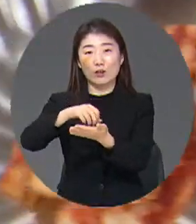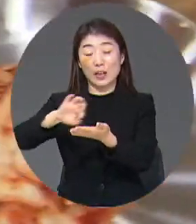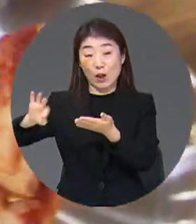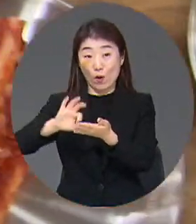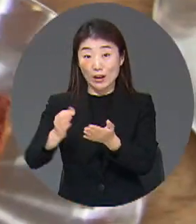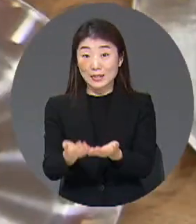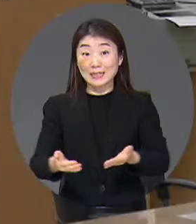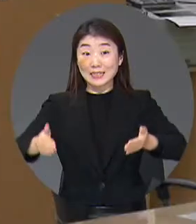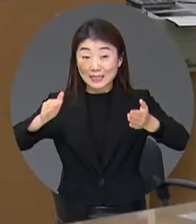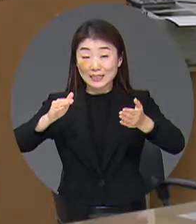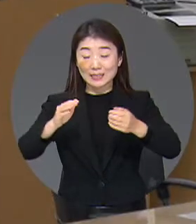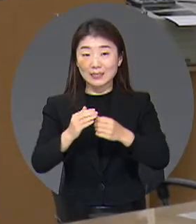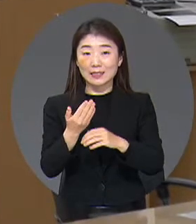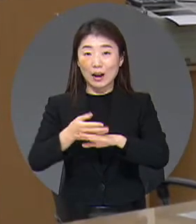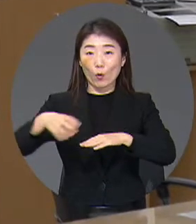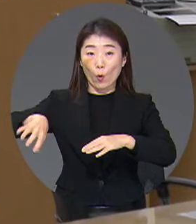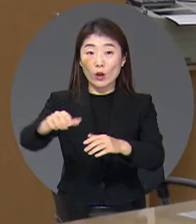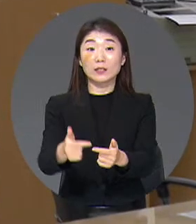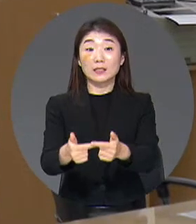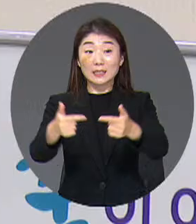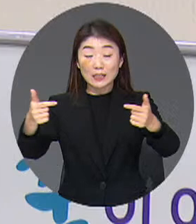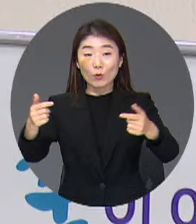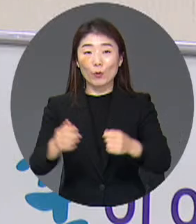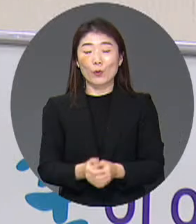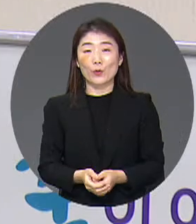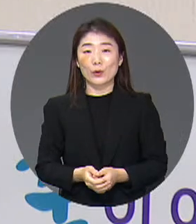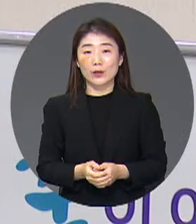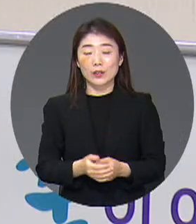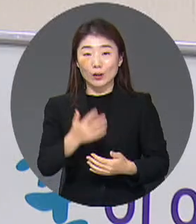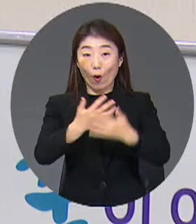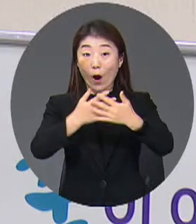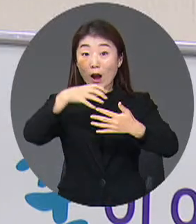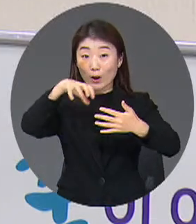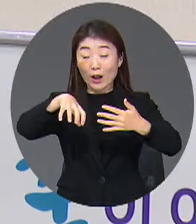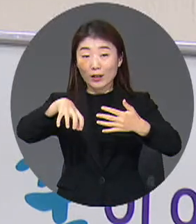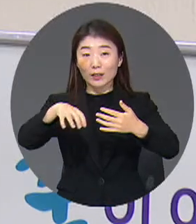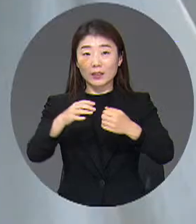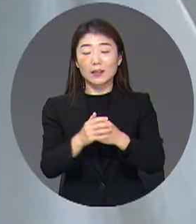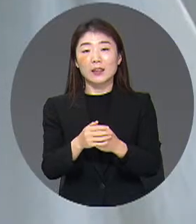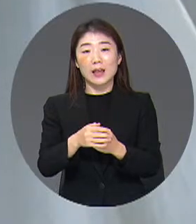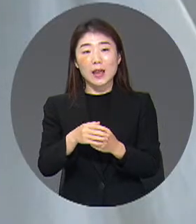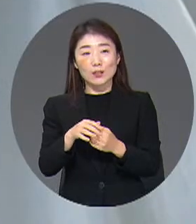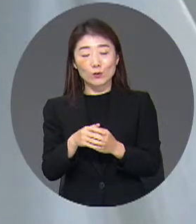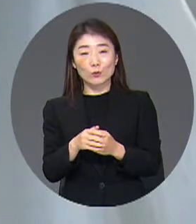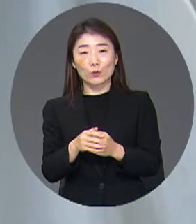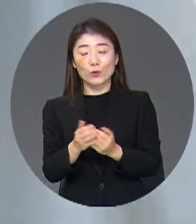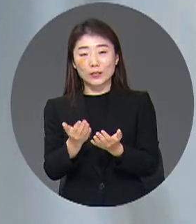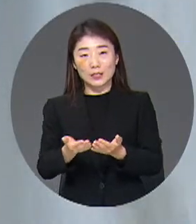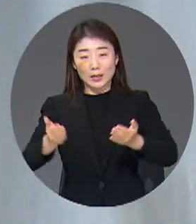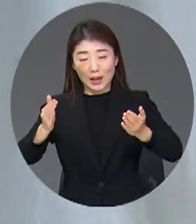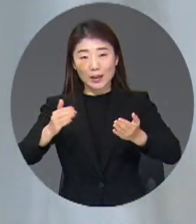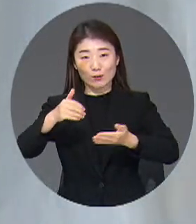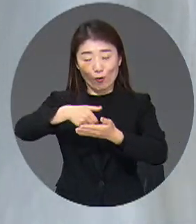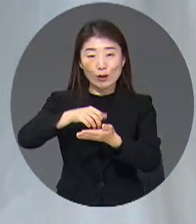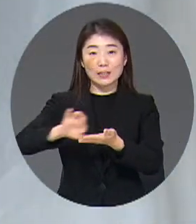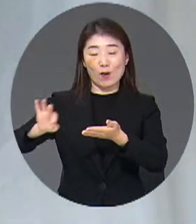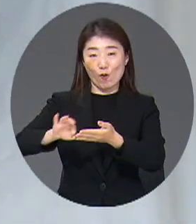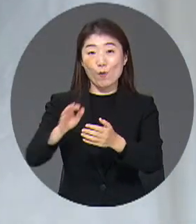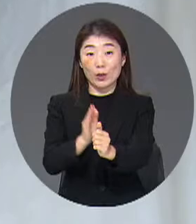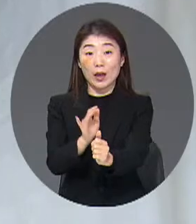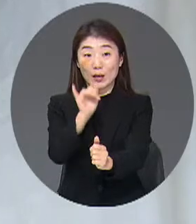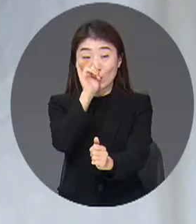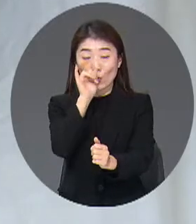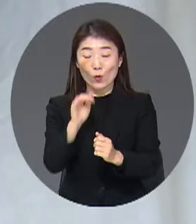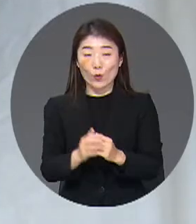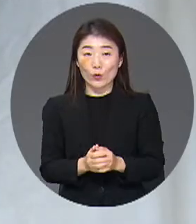확대하고 영화관과 민간 행사 등에서도 다회용기를 사용하도록 협약을 체결합니다. 재활용 분리배출